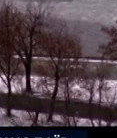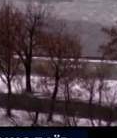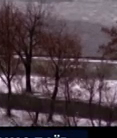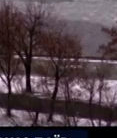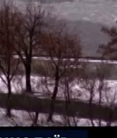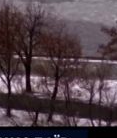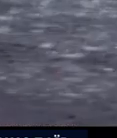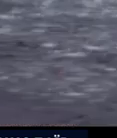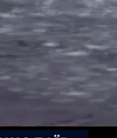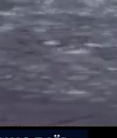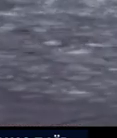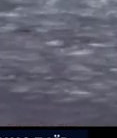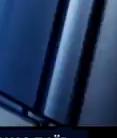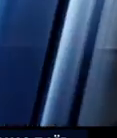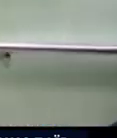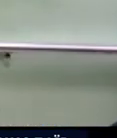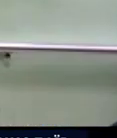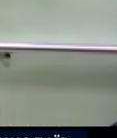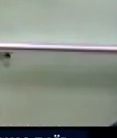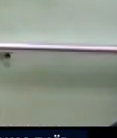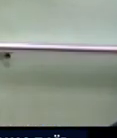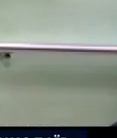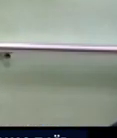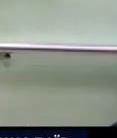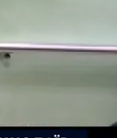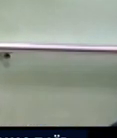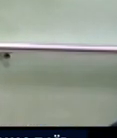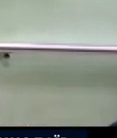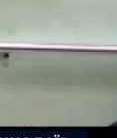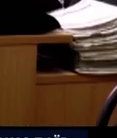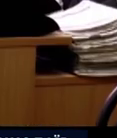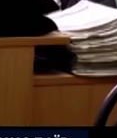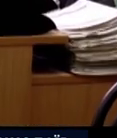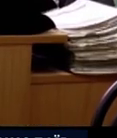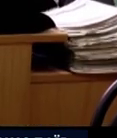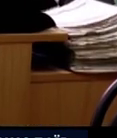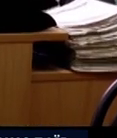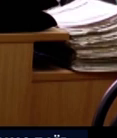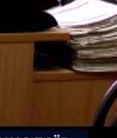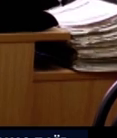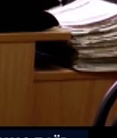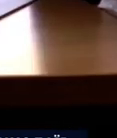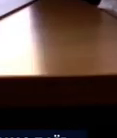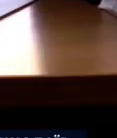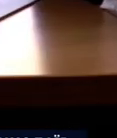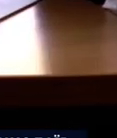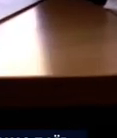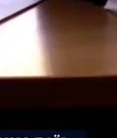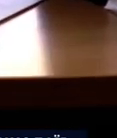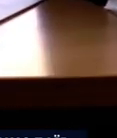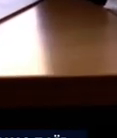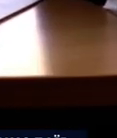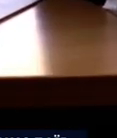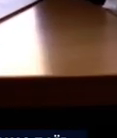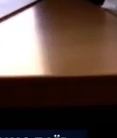Миколаївщині очікується погіршення погодних умов. В Україні з 1 січня 2019 року розпочався перший етап монетизації